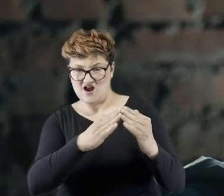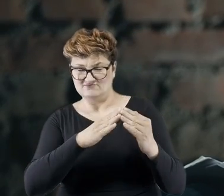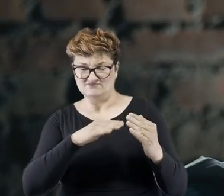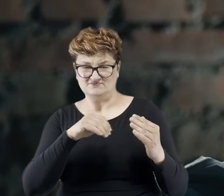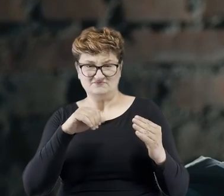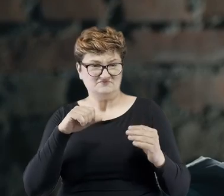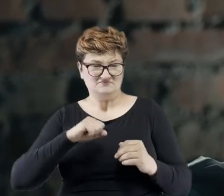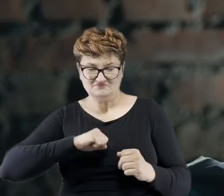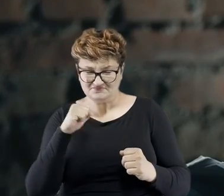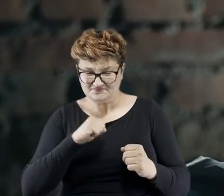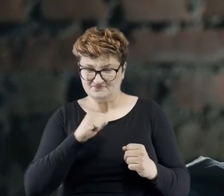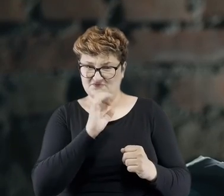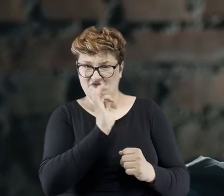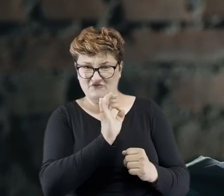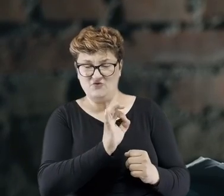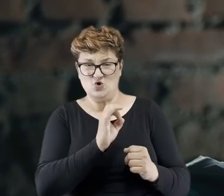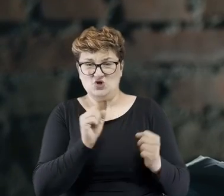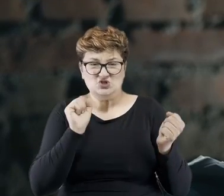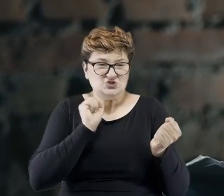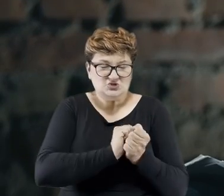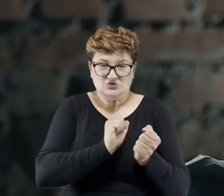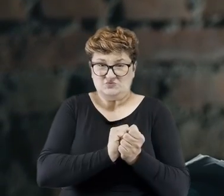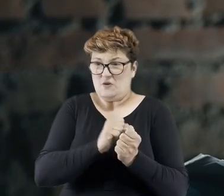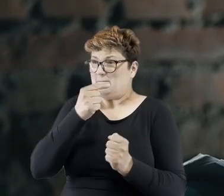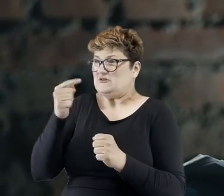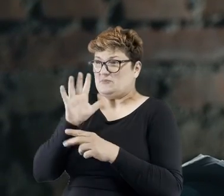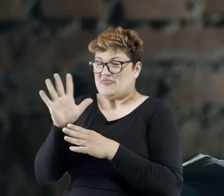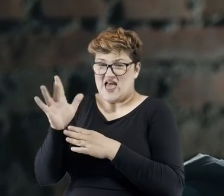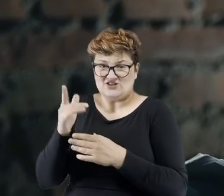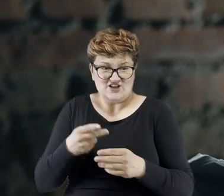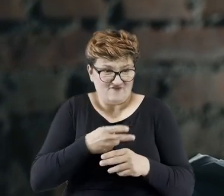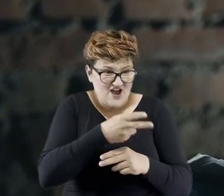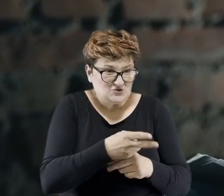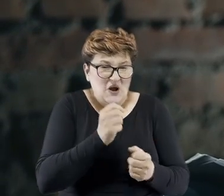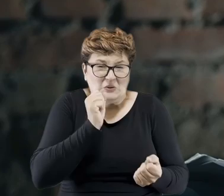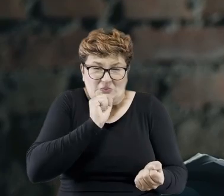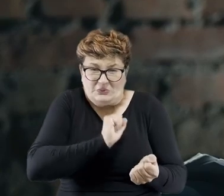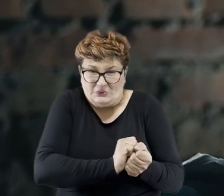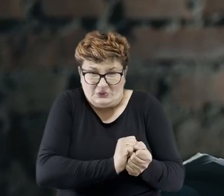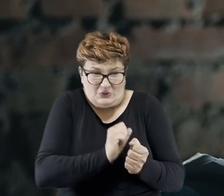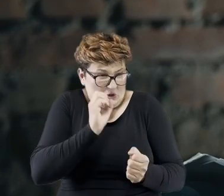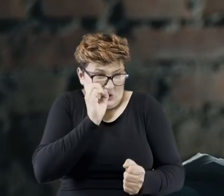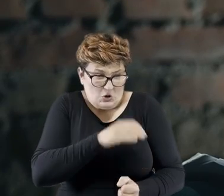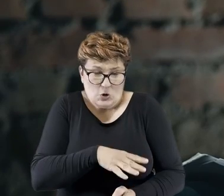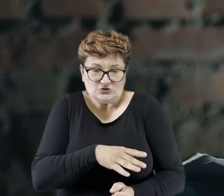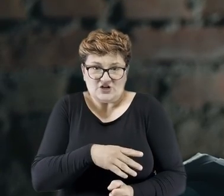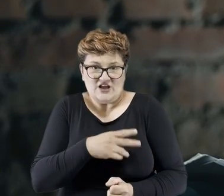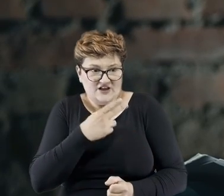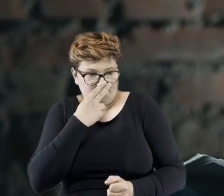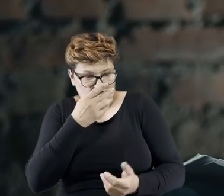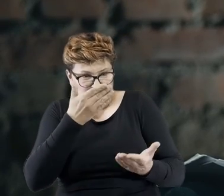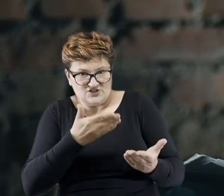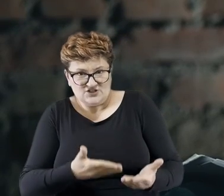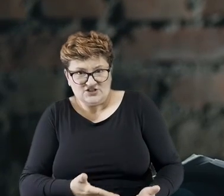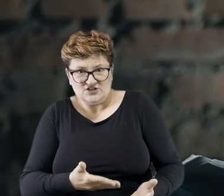którym okazało się, że jest zimniej niż na dworze, przy mrozie minus 15, kiedy zorientowała się, że ma do czynienia z